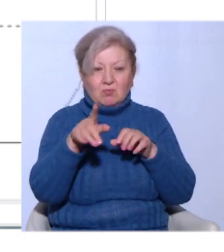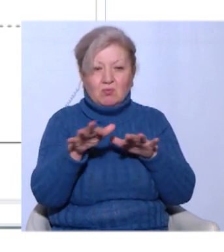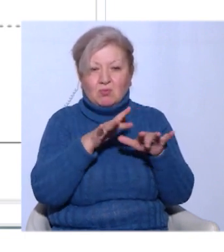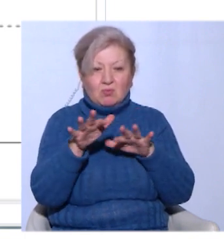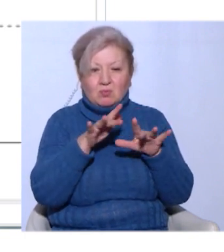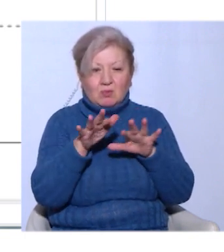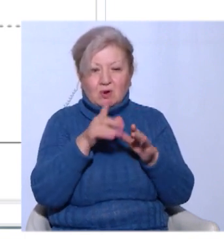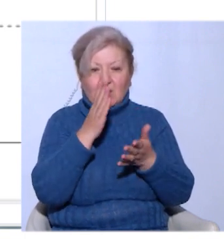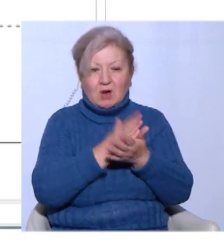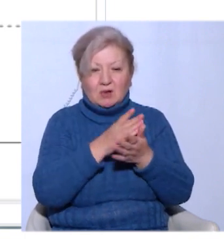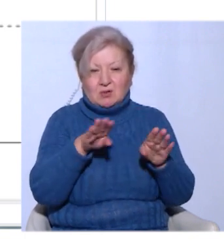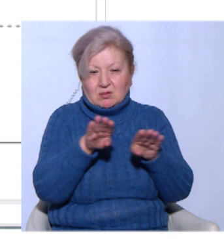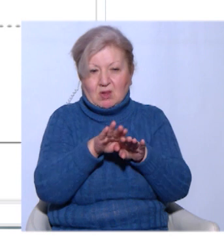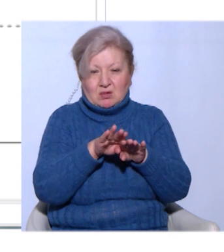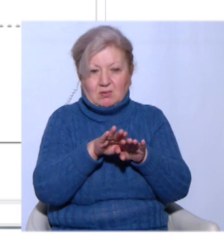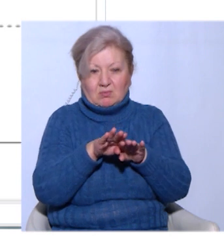შეგვიძლია ჩავთვალოთ, რომ